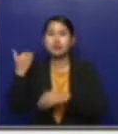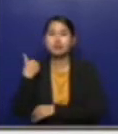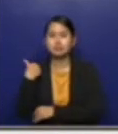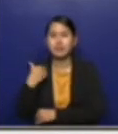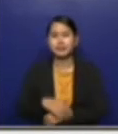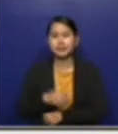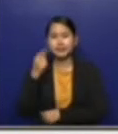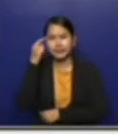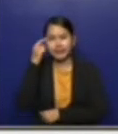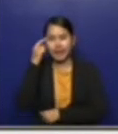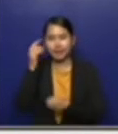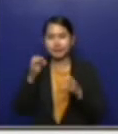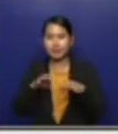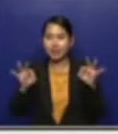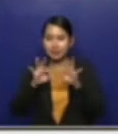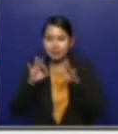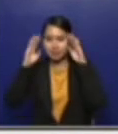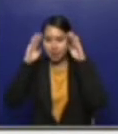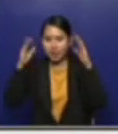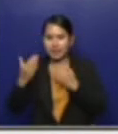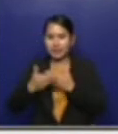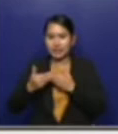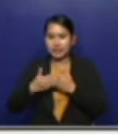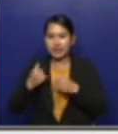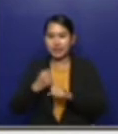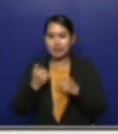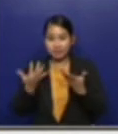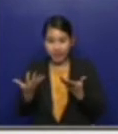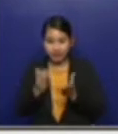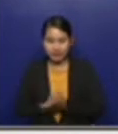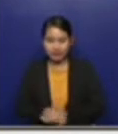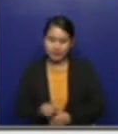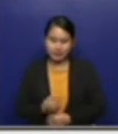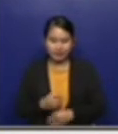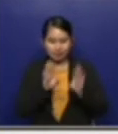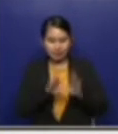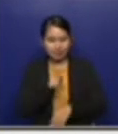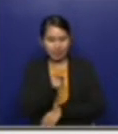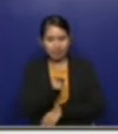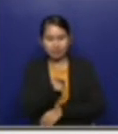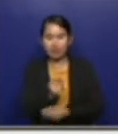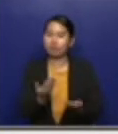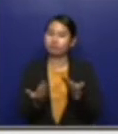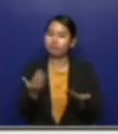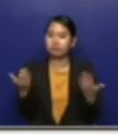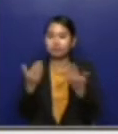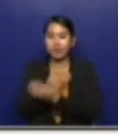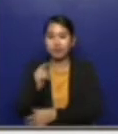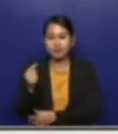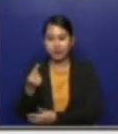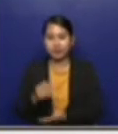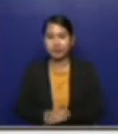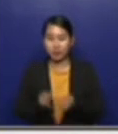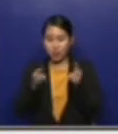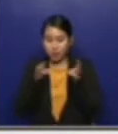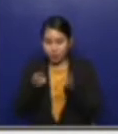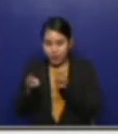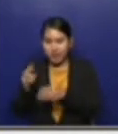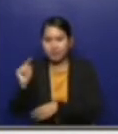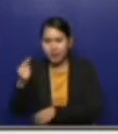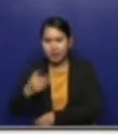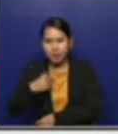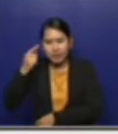จะใช้บทเรียนนั้นอย่างไรจะทำซ้ำแบบเดิมหรือจะเปลี่ยนวิธีใหม่แต่วิธีใหม่ที่ผมคิดมาตลอด